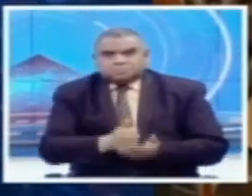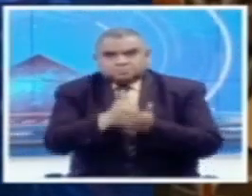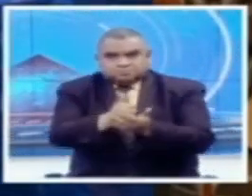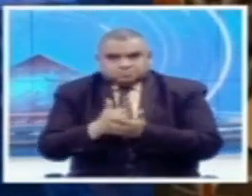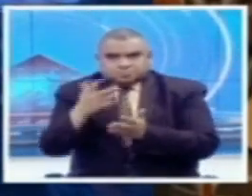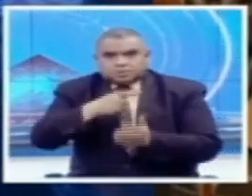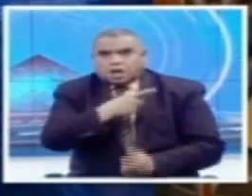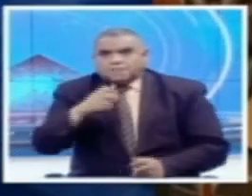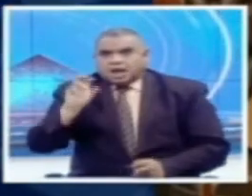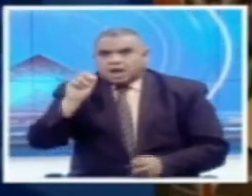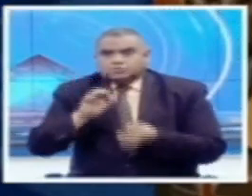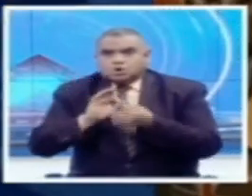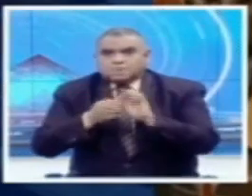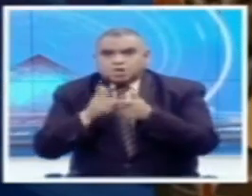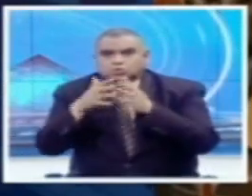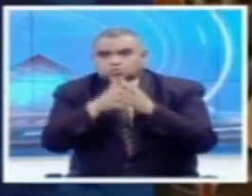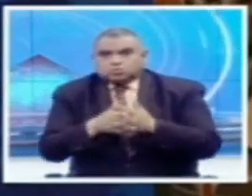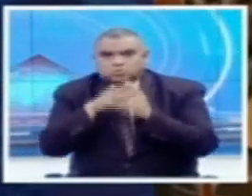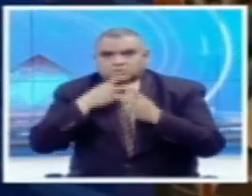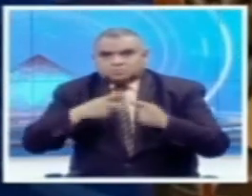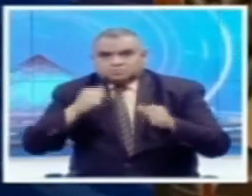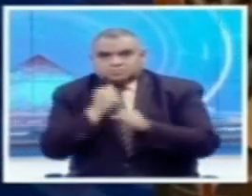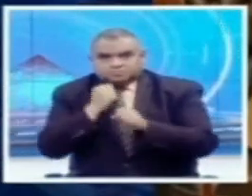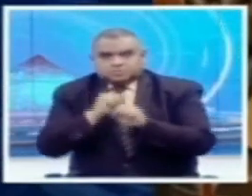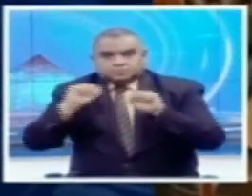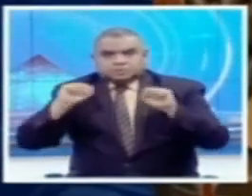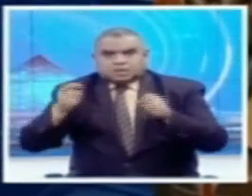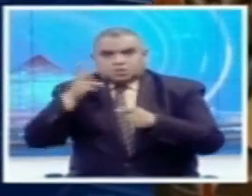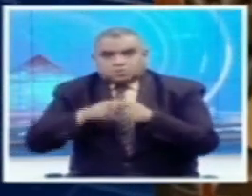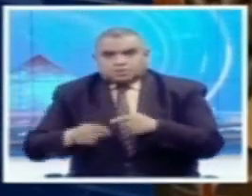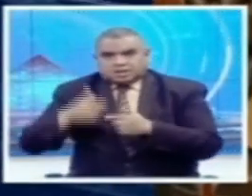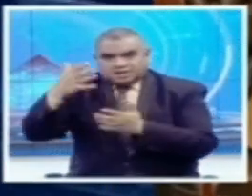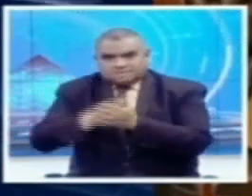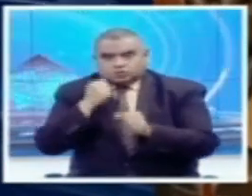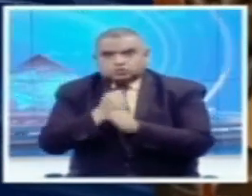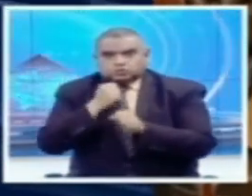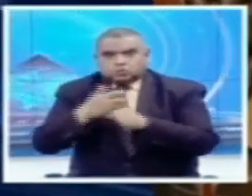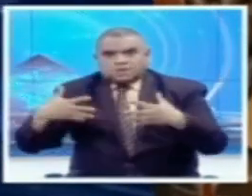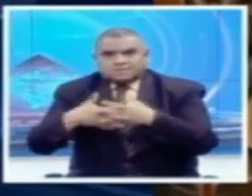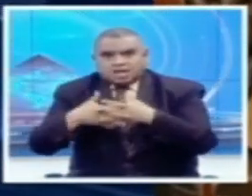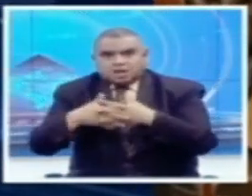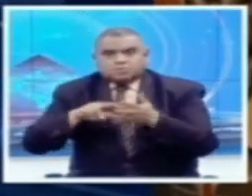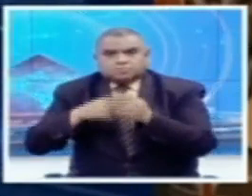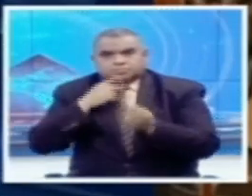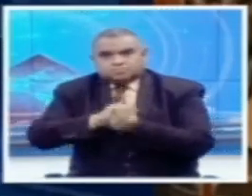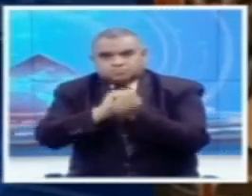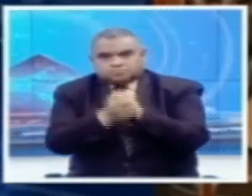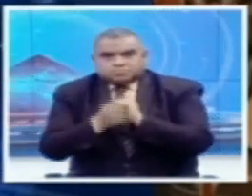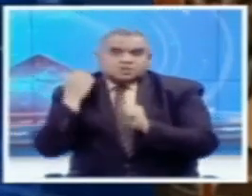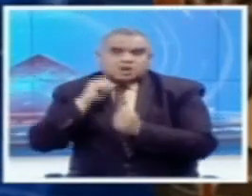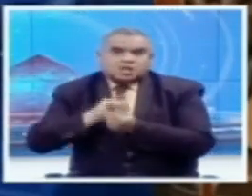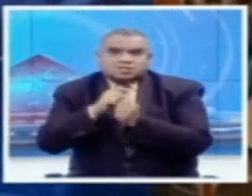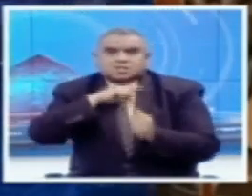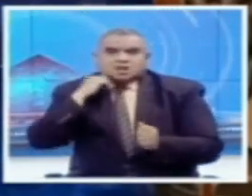بقيمة 125 مليون دولار في عدة مجالات. كما بحث الجانبان الفرص الكبيرة للتعاون في مجال التحول